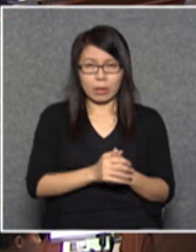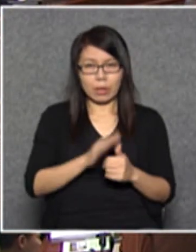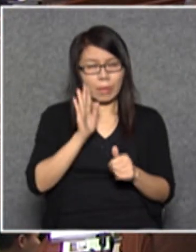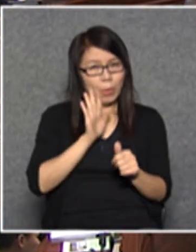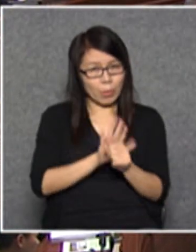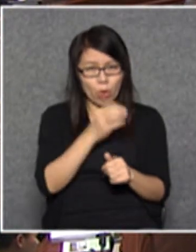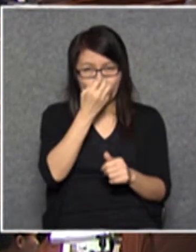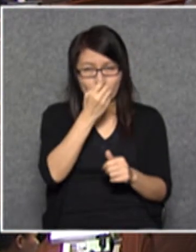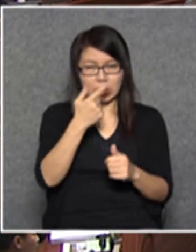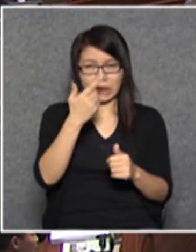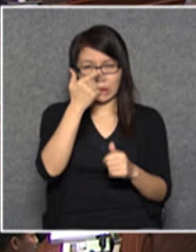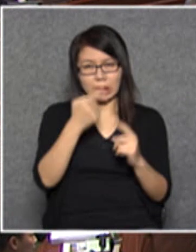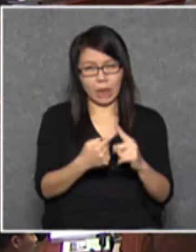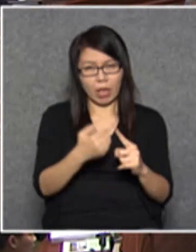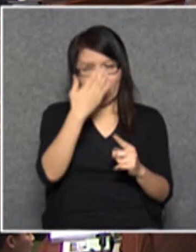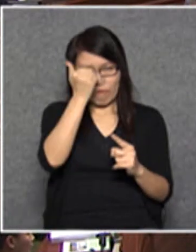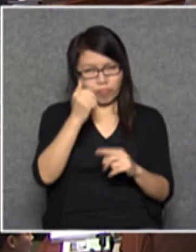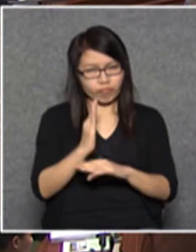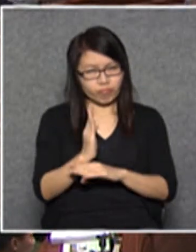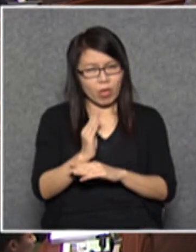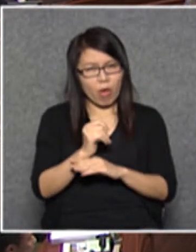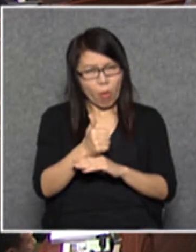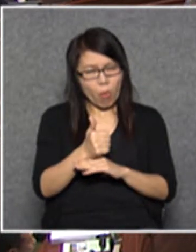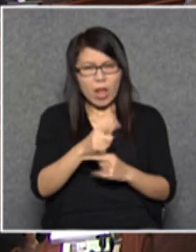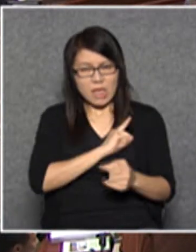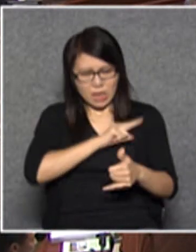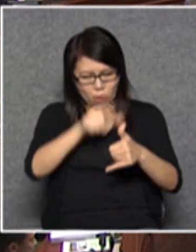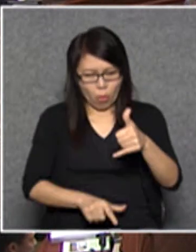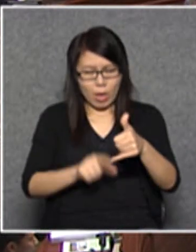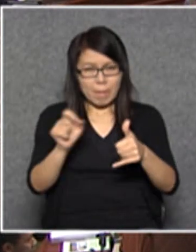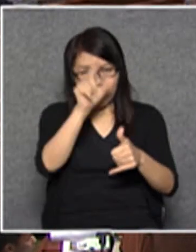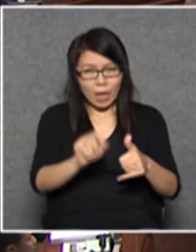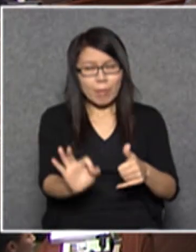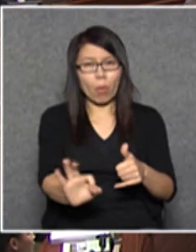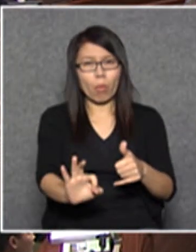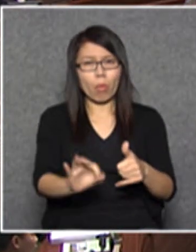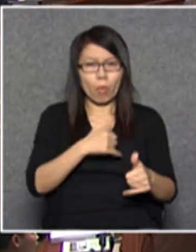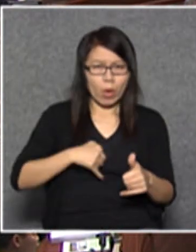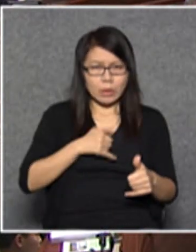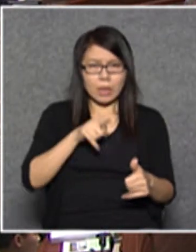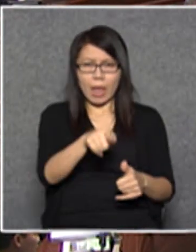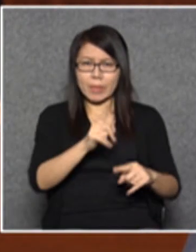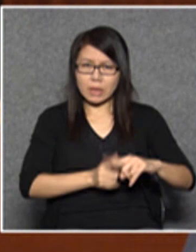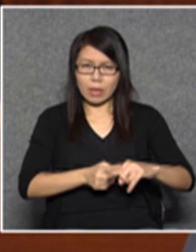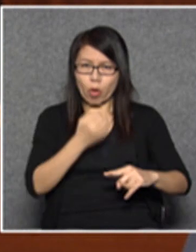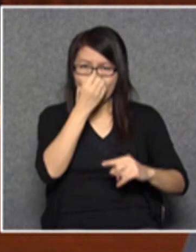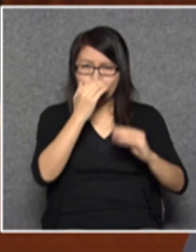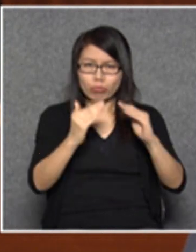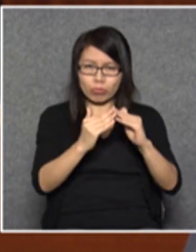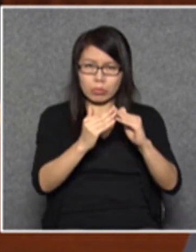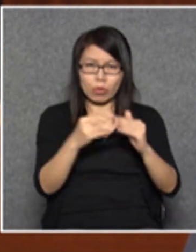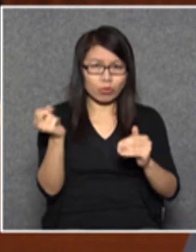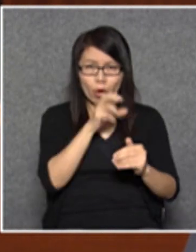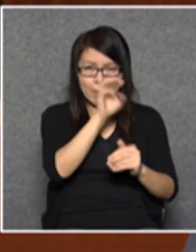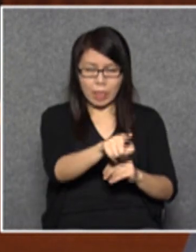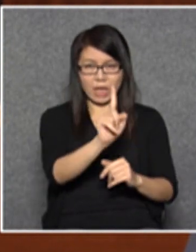人的福祉，如果你認為你個人是仍然沒有問題的話，我懷疑你究竟是否在香港住。我再問多你一